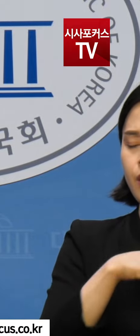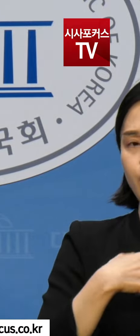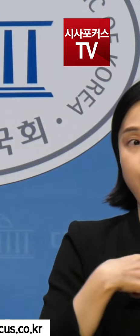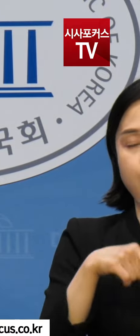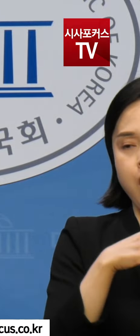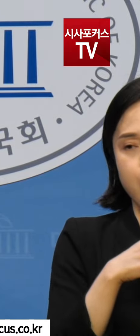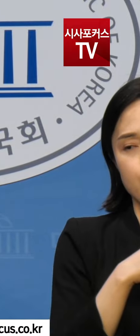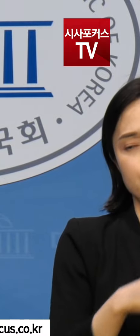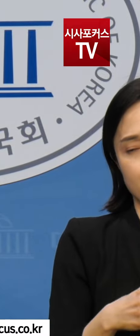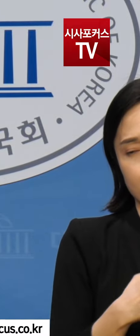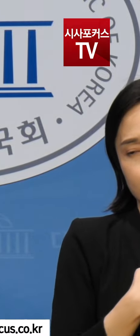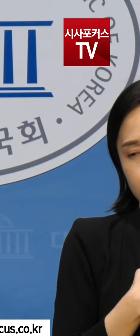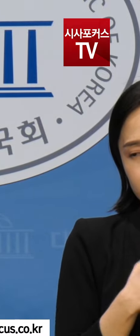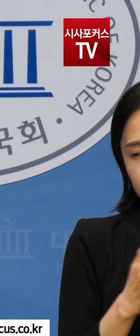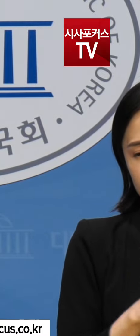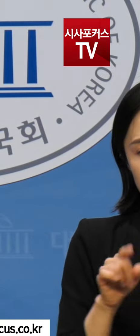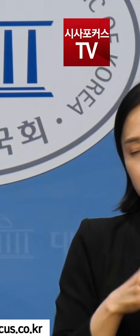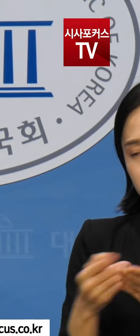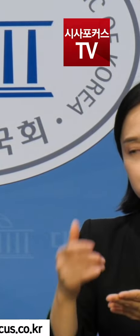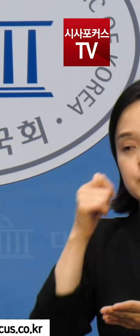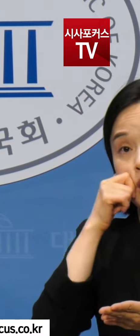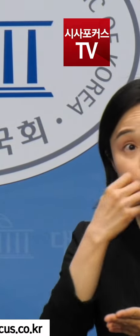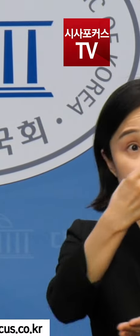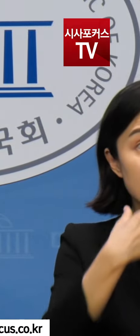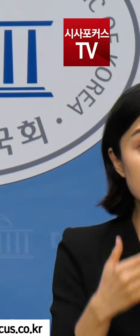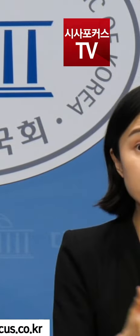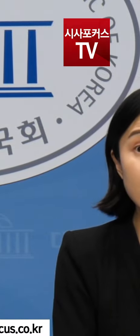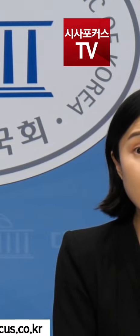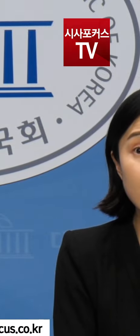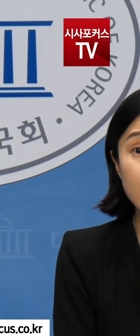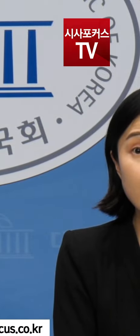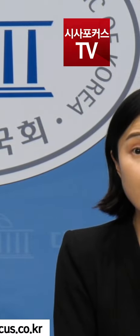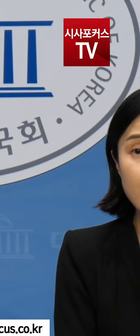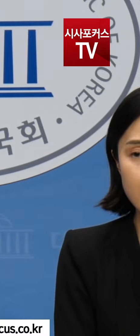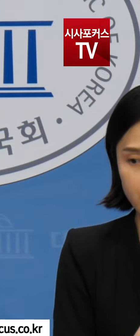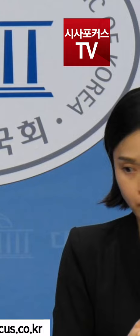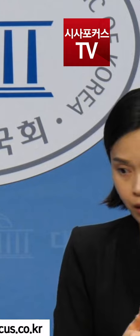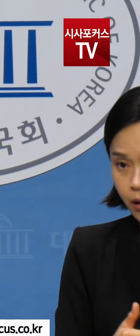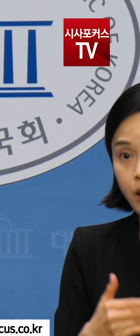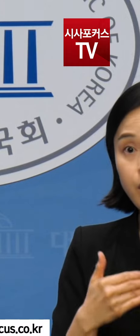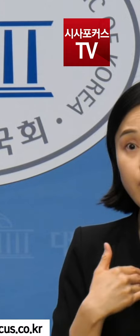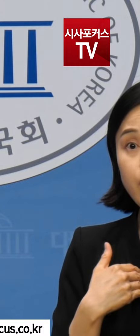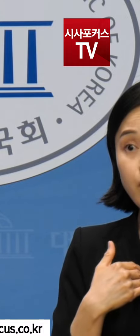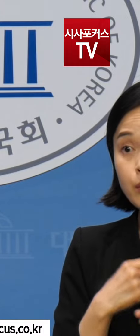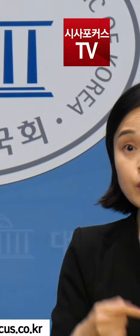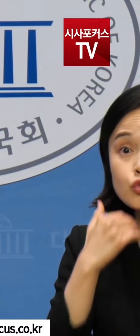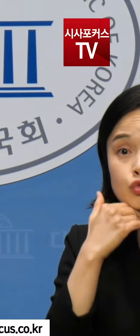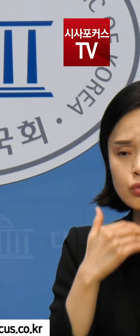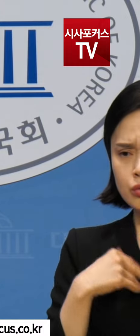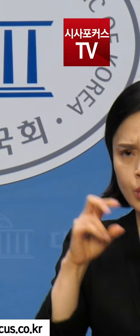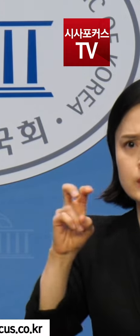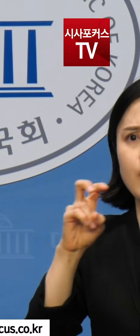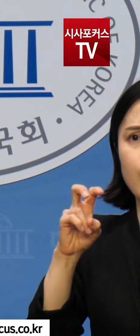없다. 민간인 저희만 투자하고 저희만 피해보는 이 구조가 이렇게 돼버렸습니다.